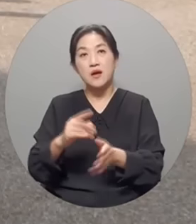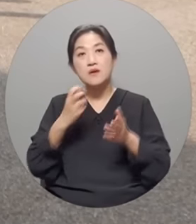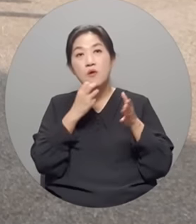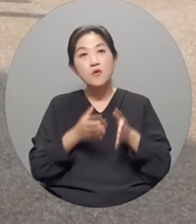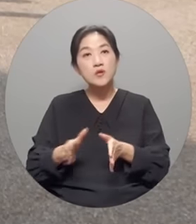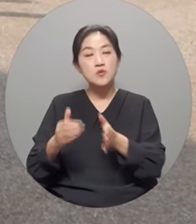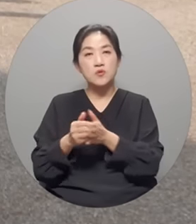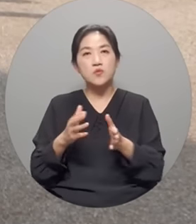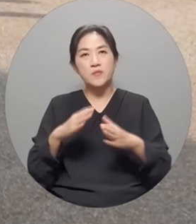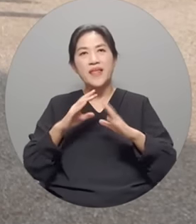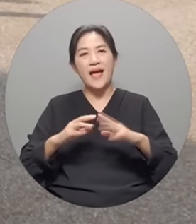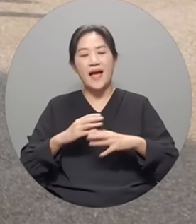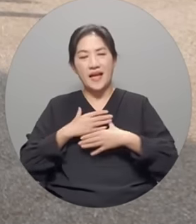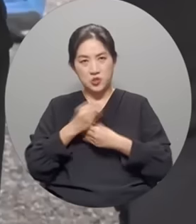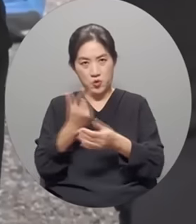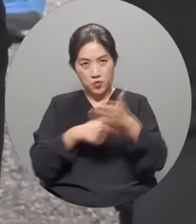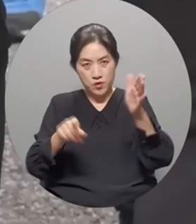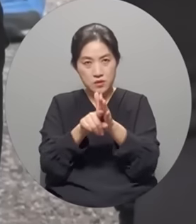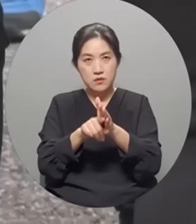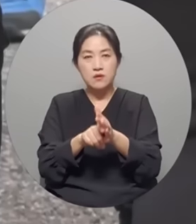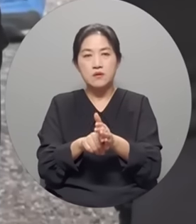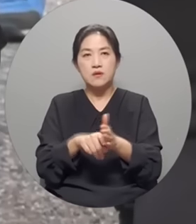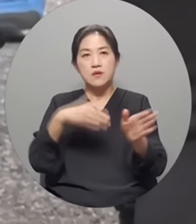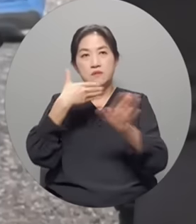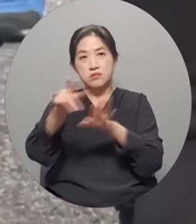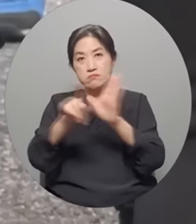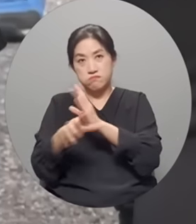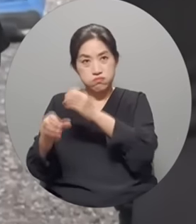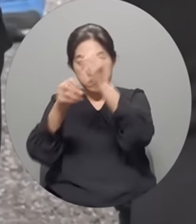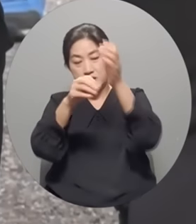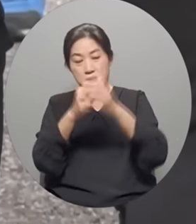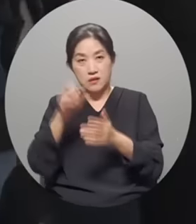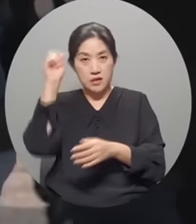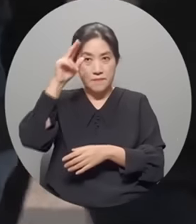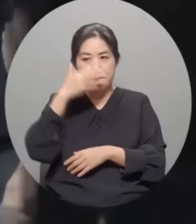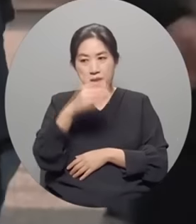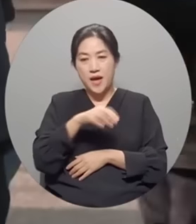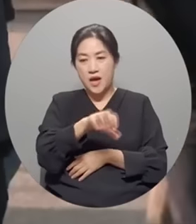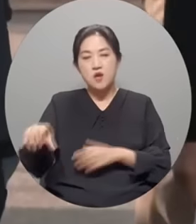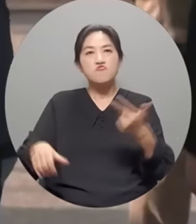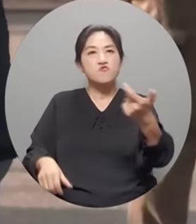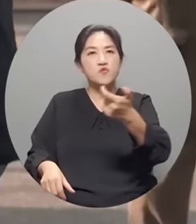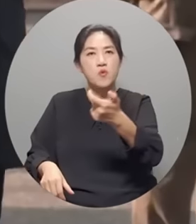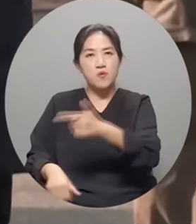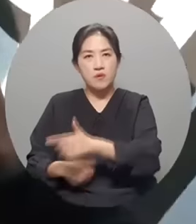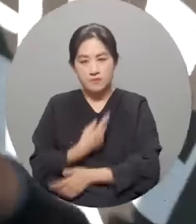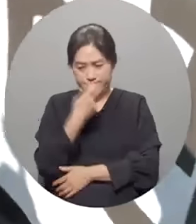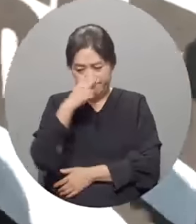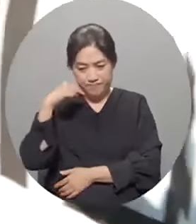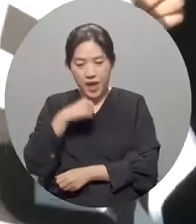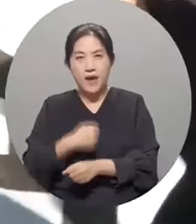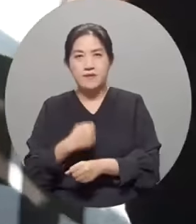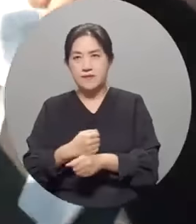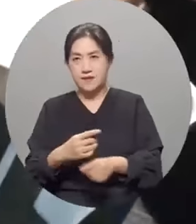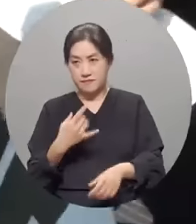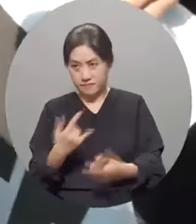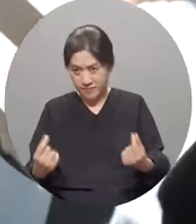도민 안전을 위해 대북전단을 기습 살포할 만한 60여 곳에 대한 순찰을 강화하겠다는 방침을 거듭